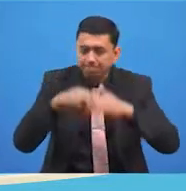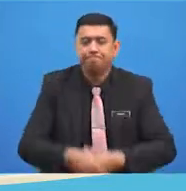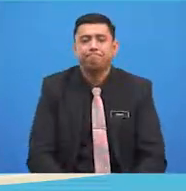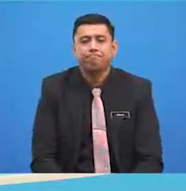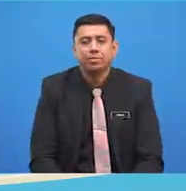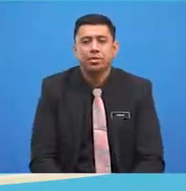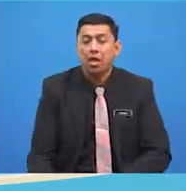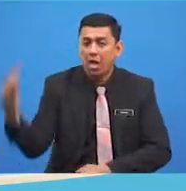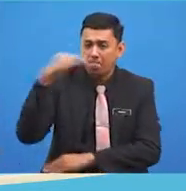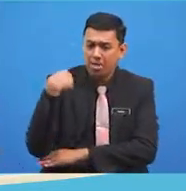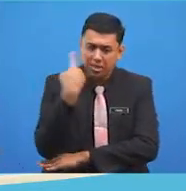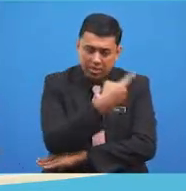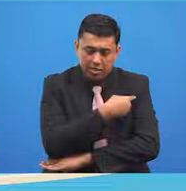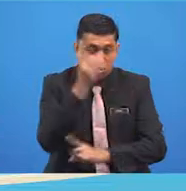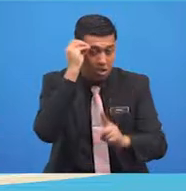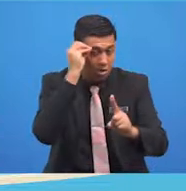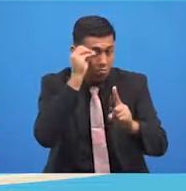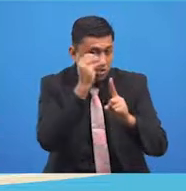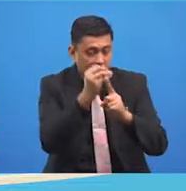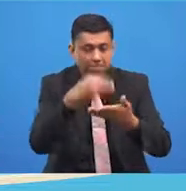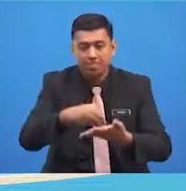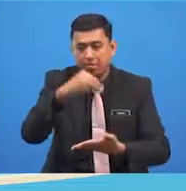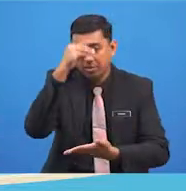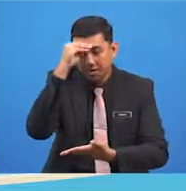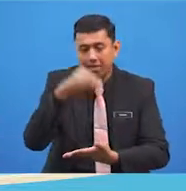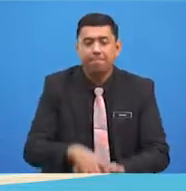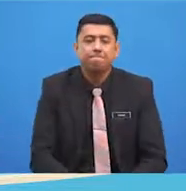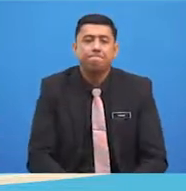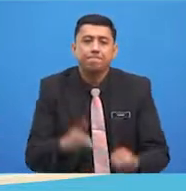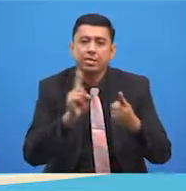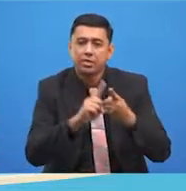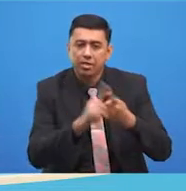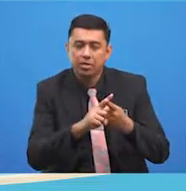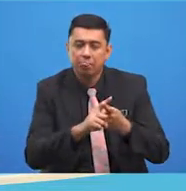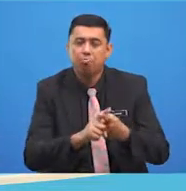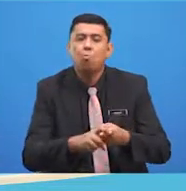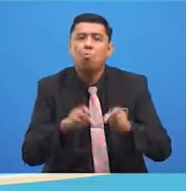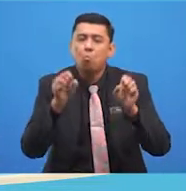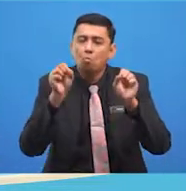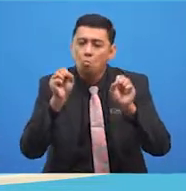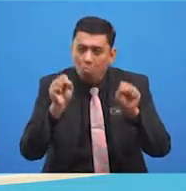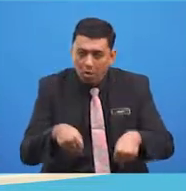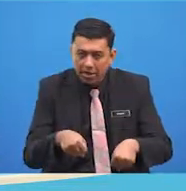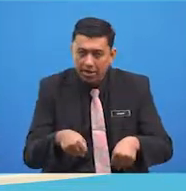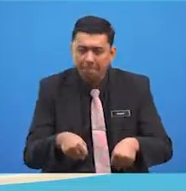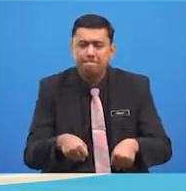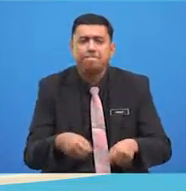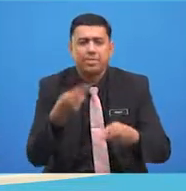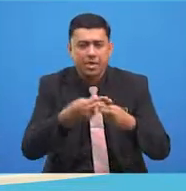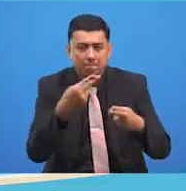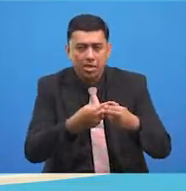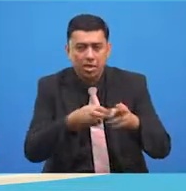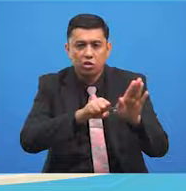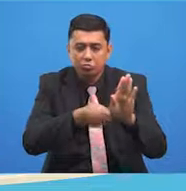Murid-murid, mari kita lihat objektif pembelajaran pada hari ini. Pertama, murid-murid dapat menamakan sumber